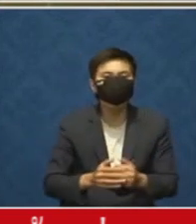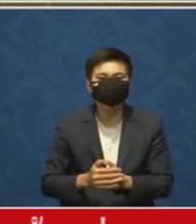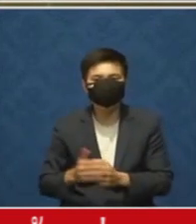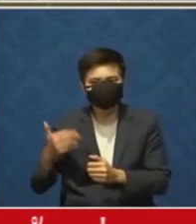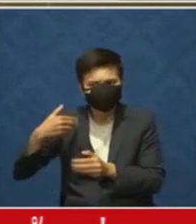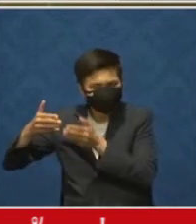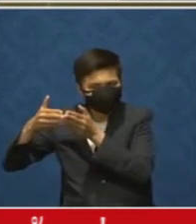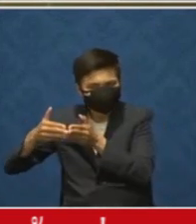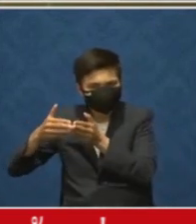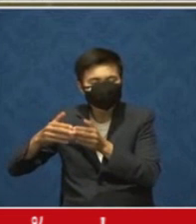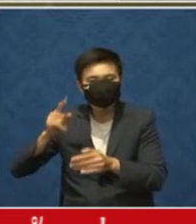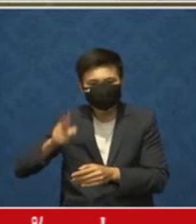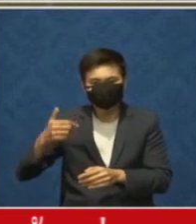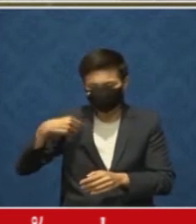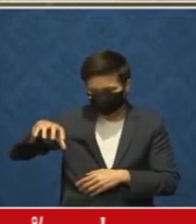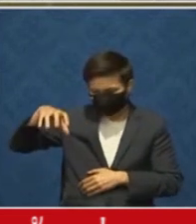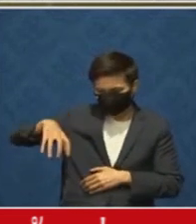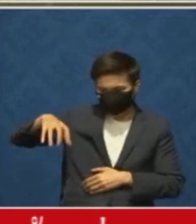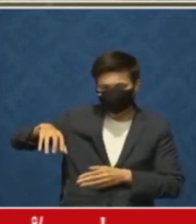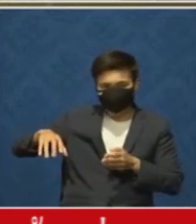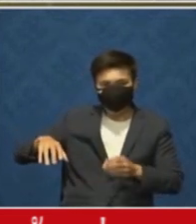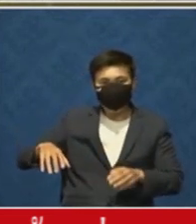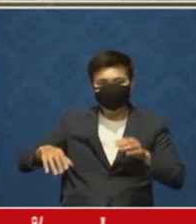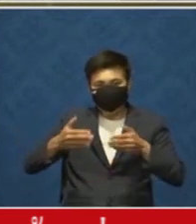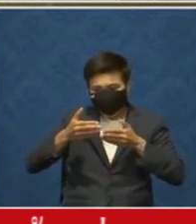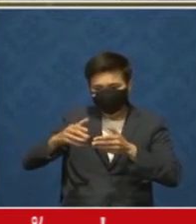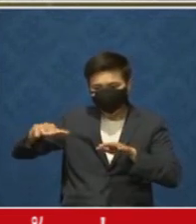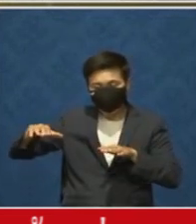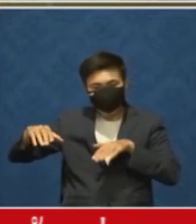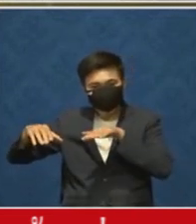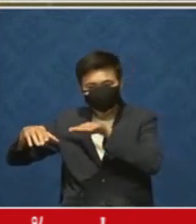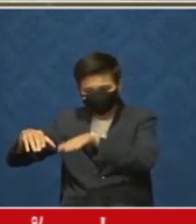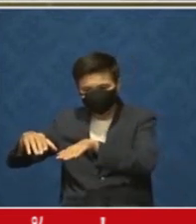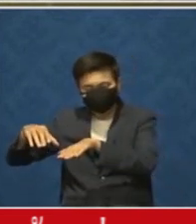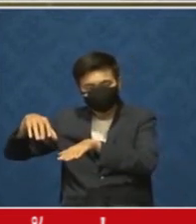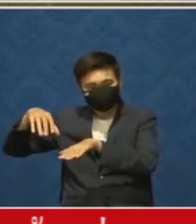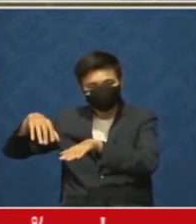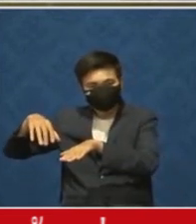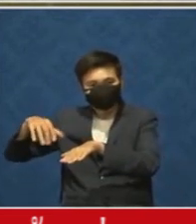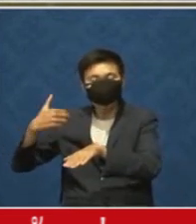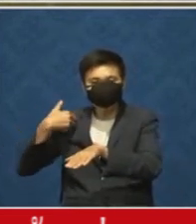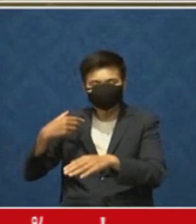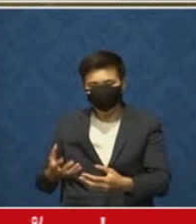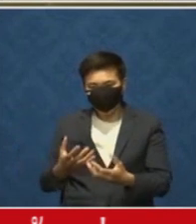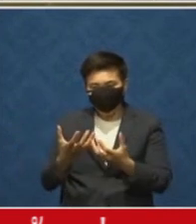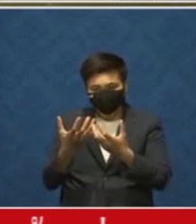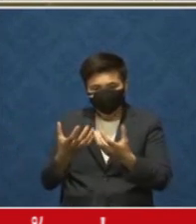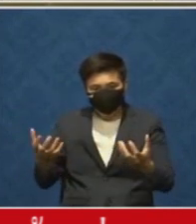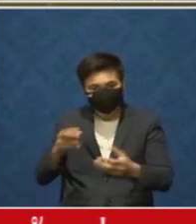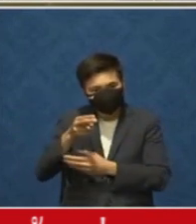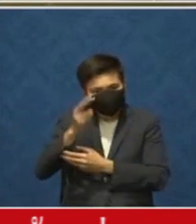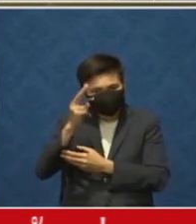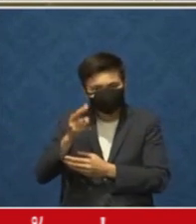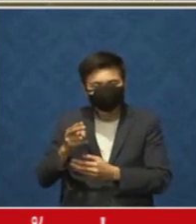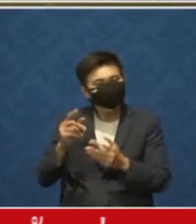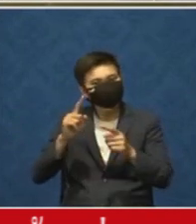มีท่าจอดเรือดำน้ำนะครับมีอุปกรณ์พวกคลังอาวุธต่างๆผมขออนุญาตท่านประธานนะครับว่